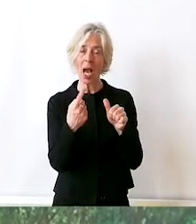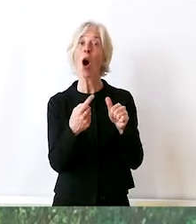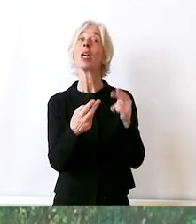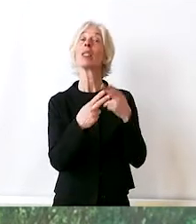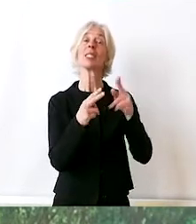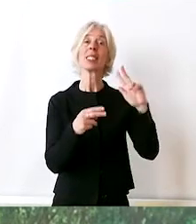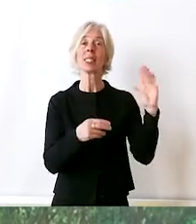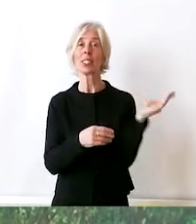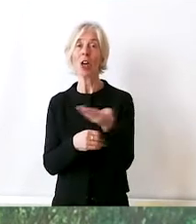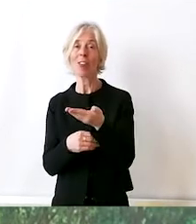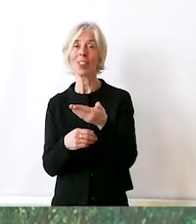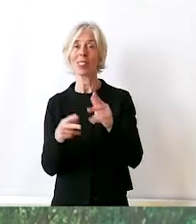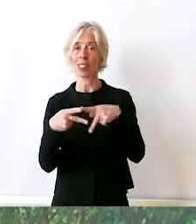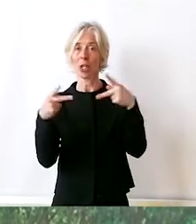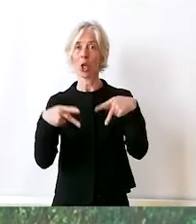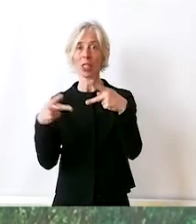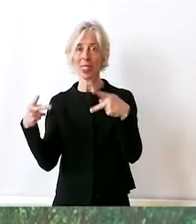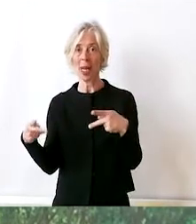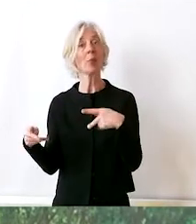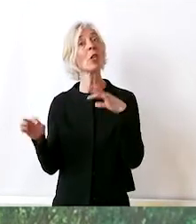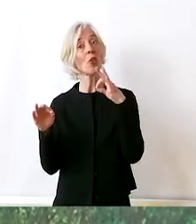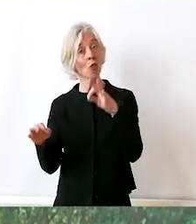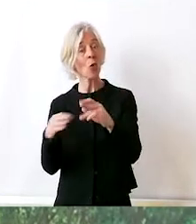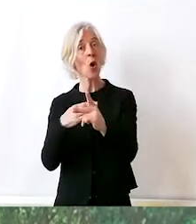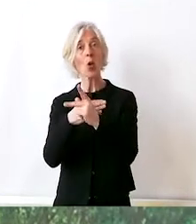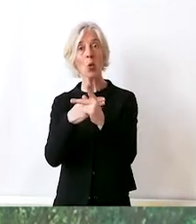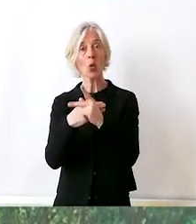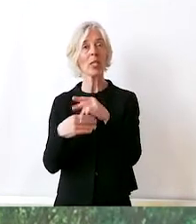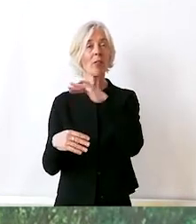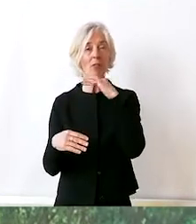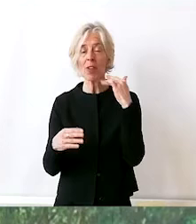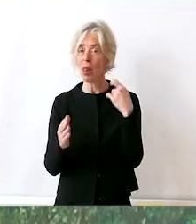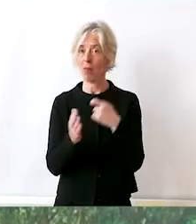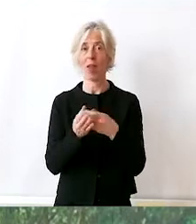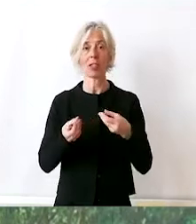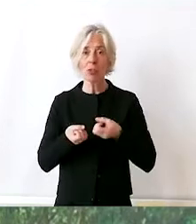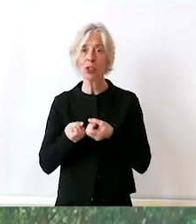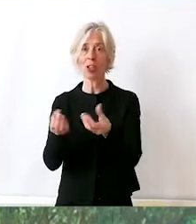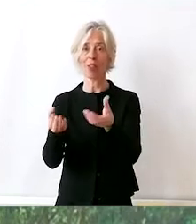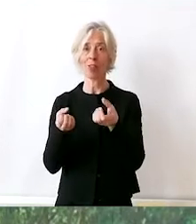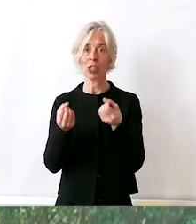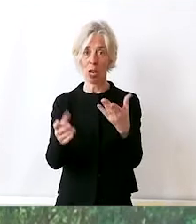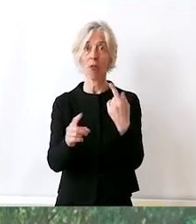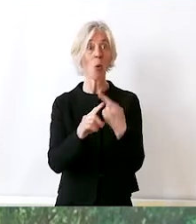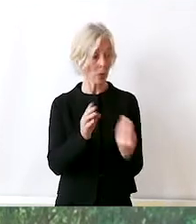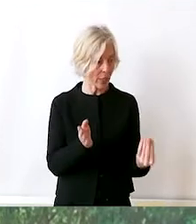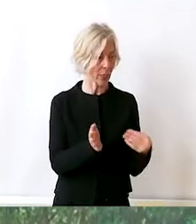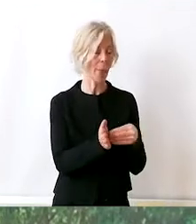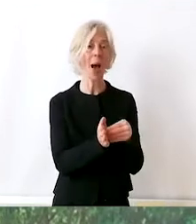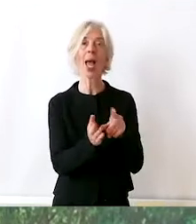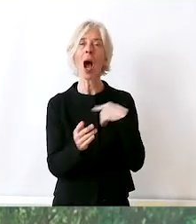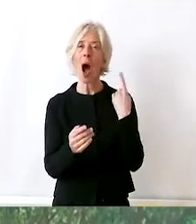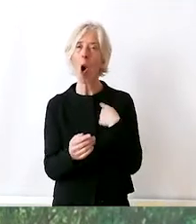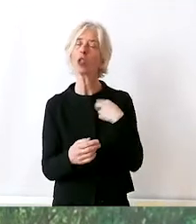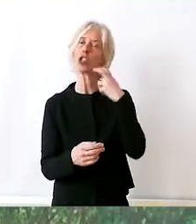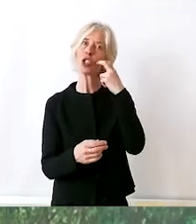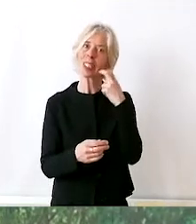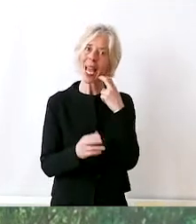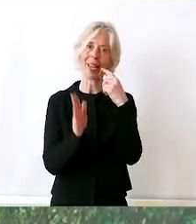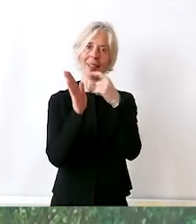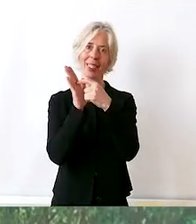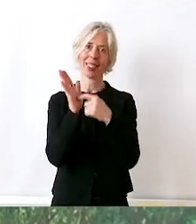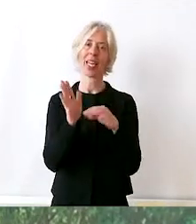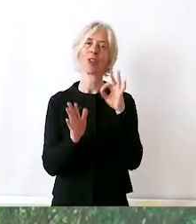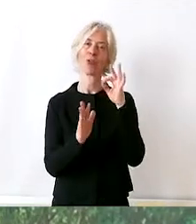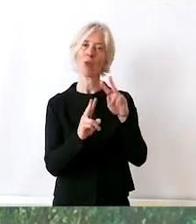für unsere Unternehmenskunden und erfüllen zugleich aktiv die strengsten Kriterien für Umweltschutz und soziale